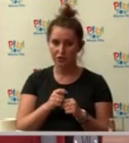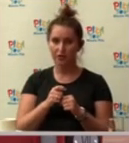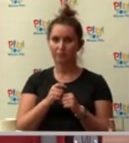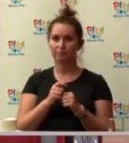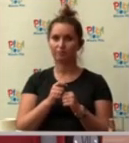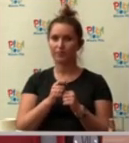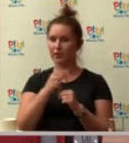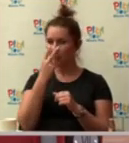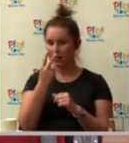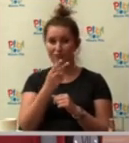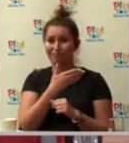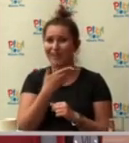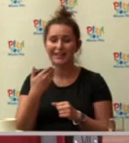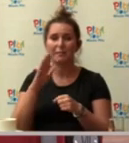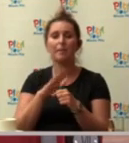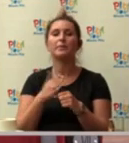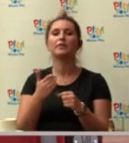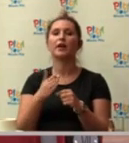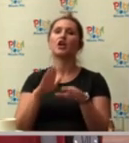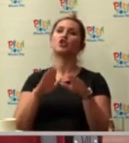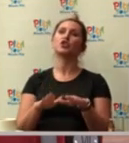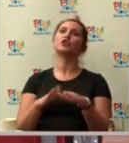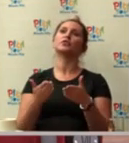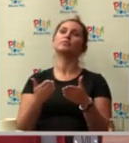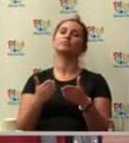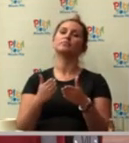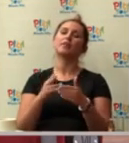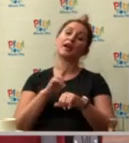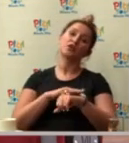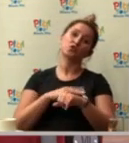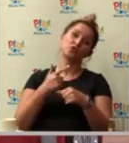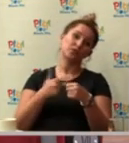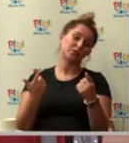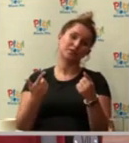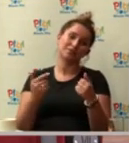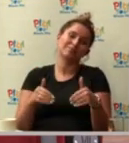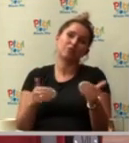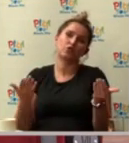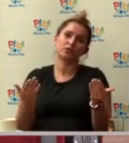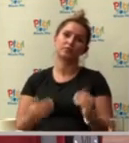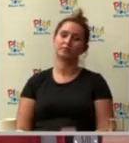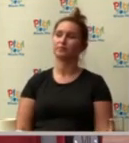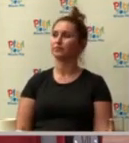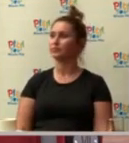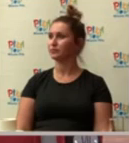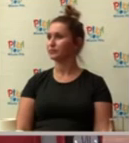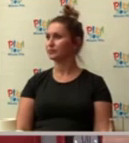przypadku on sobie siedzi, krzyczy, jest godzina 20. No, Co mu